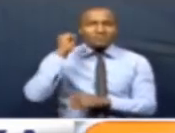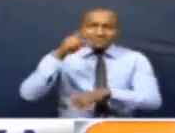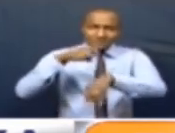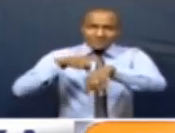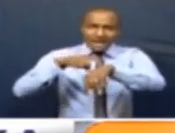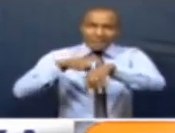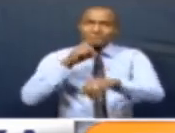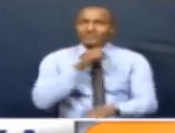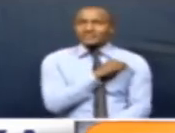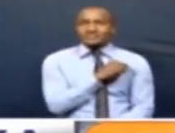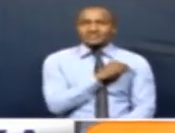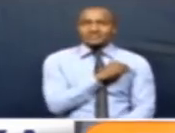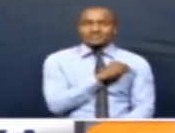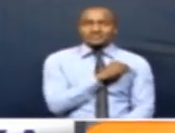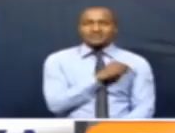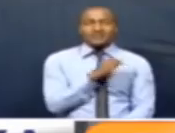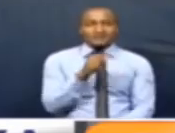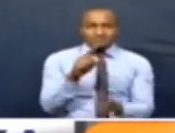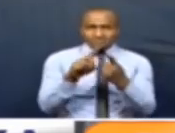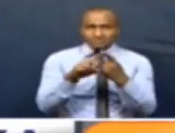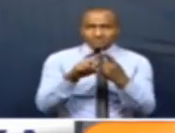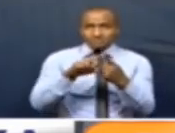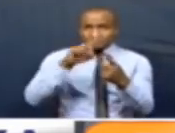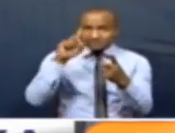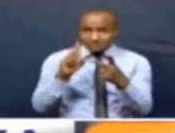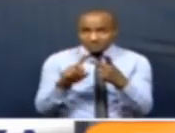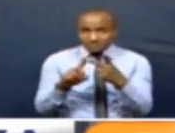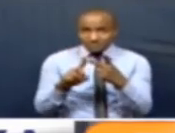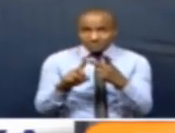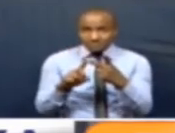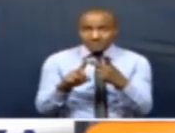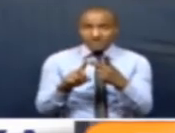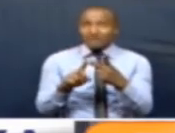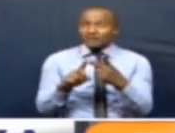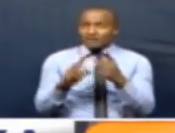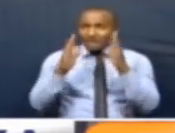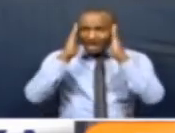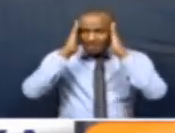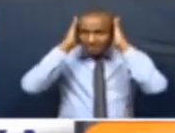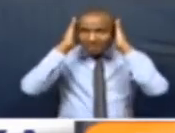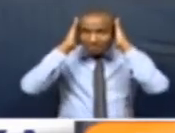maendeleo. Hiyo ni kitu ya kwanza. Number 2, Mheshimiwa Ababu na Mwamba